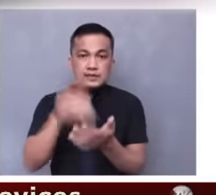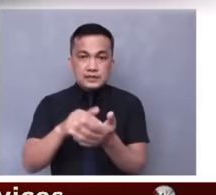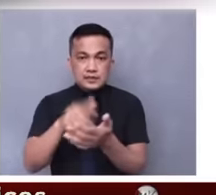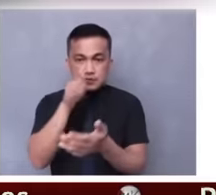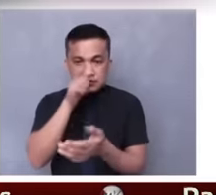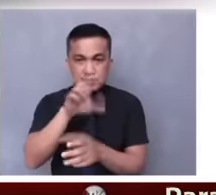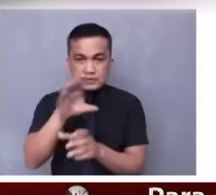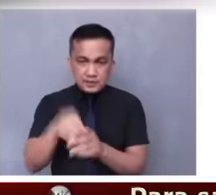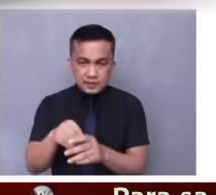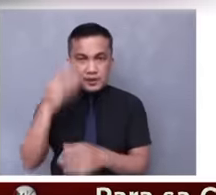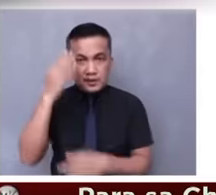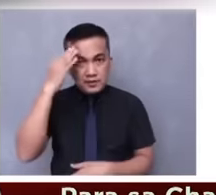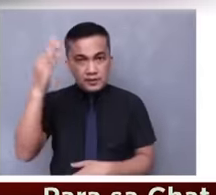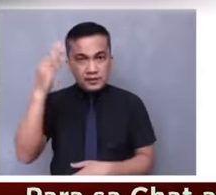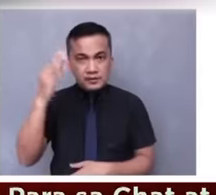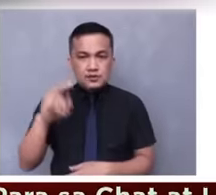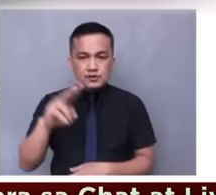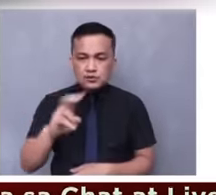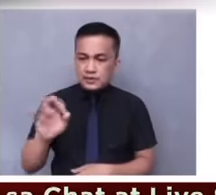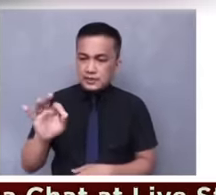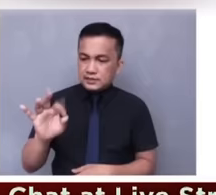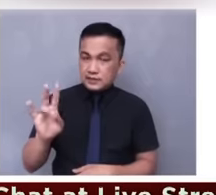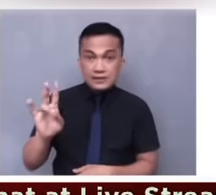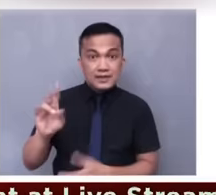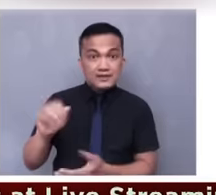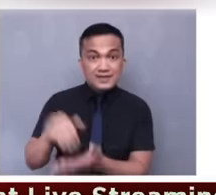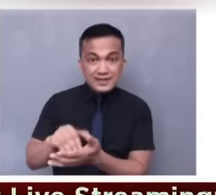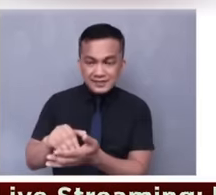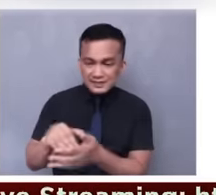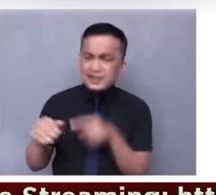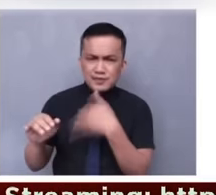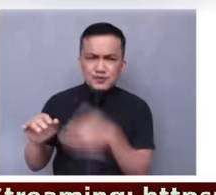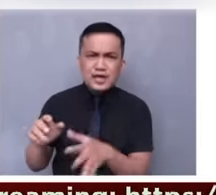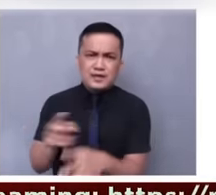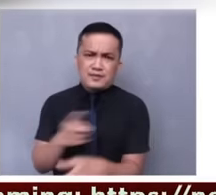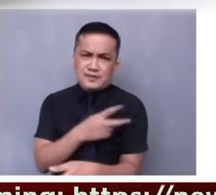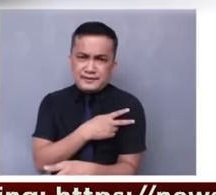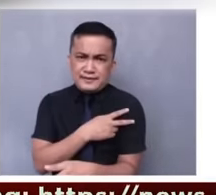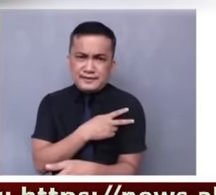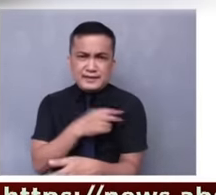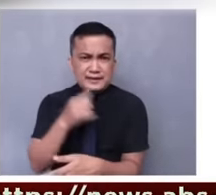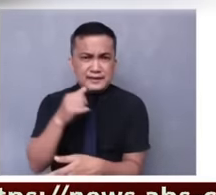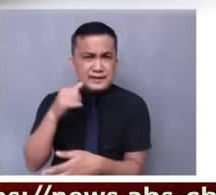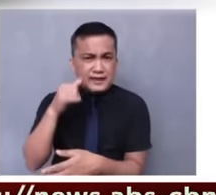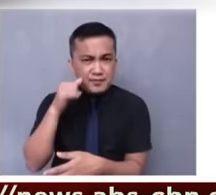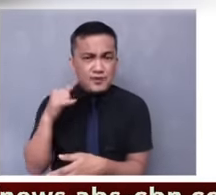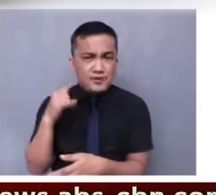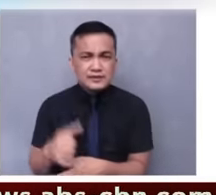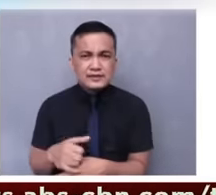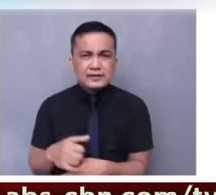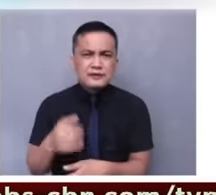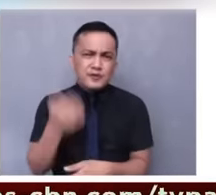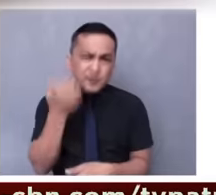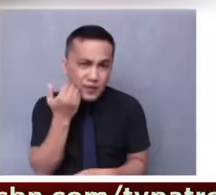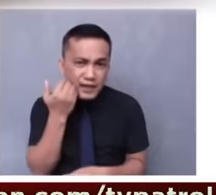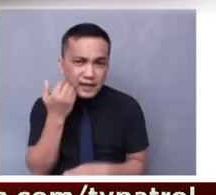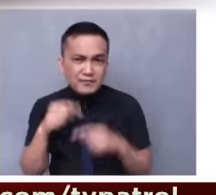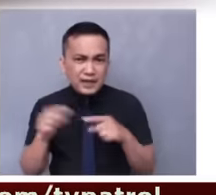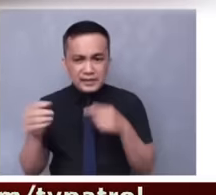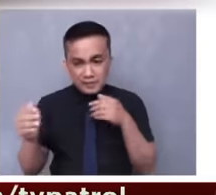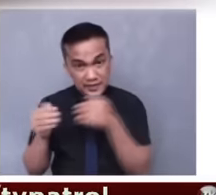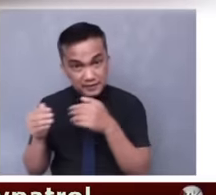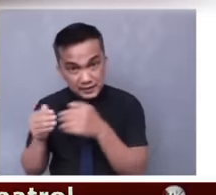Bulacan, nasa 297,000 ang nabakunahan kontra COVID kahapon. Bitin, pero malapit-lapit sa target na